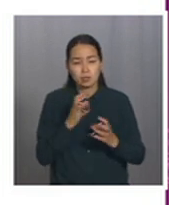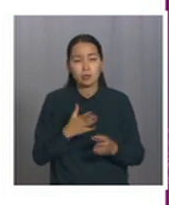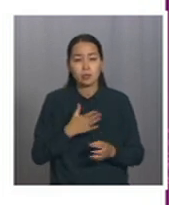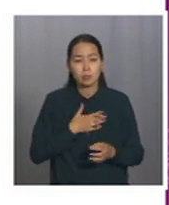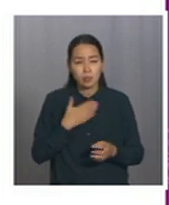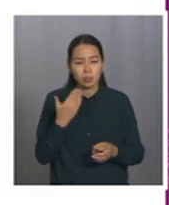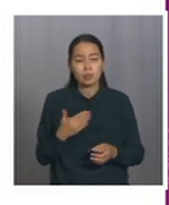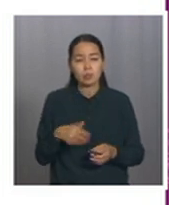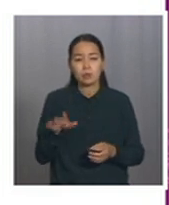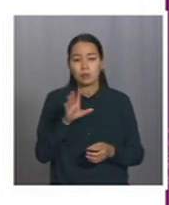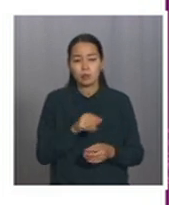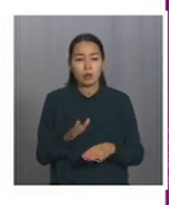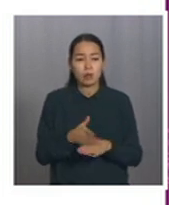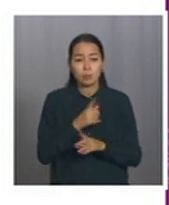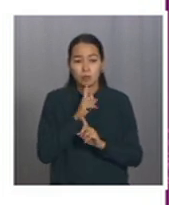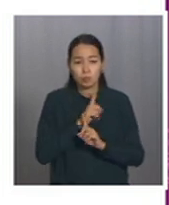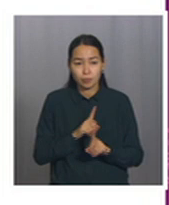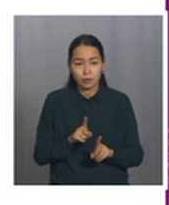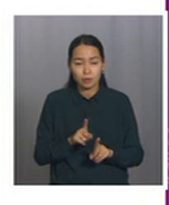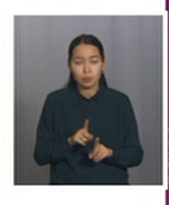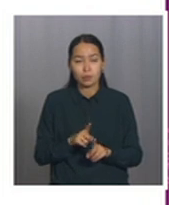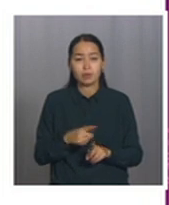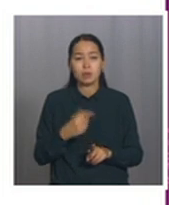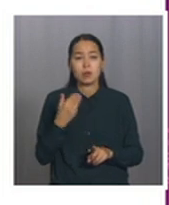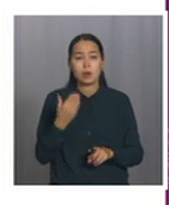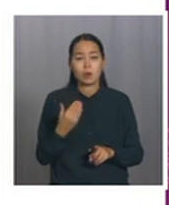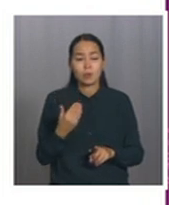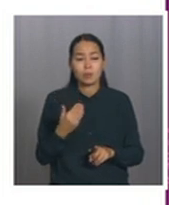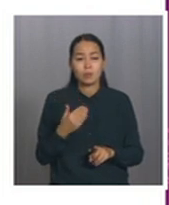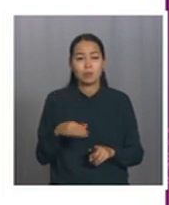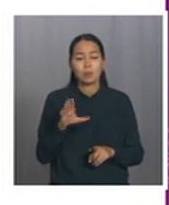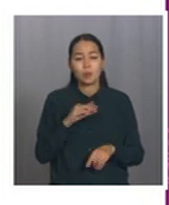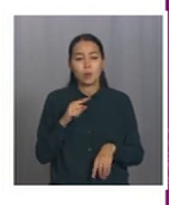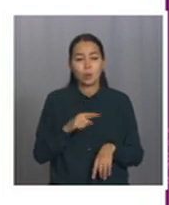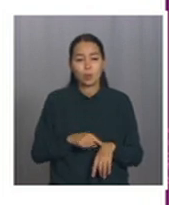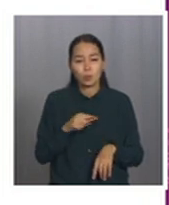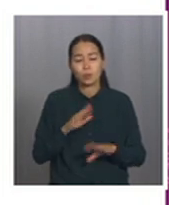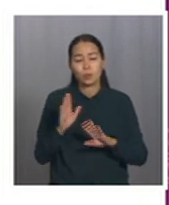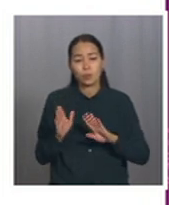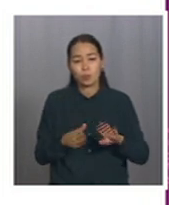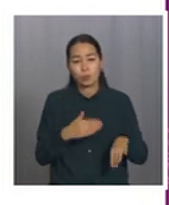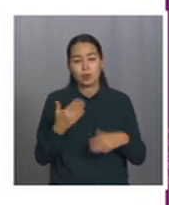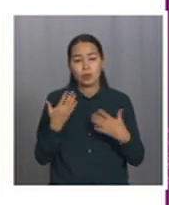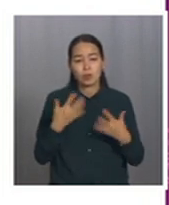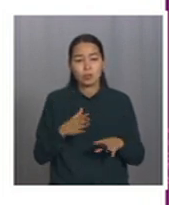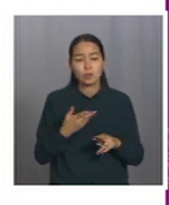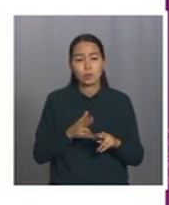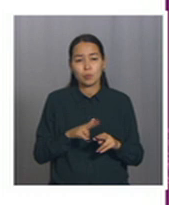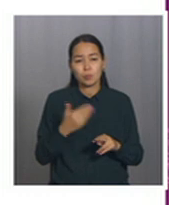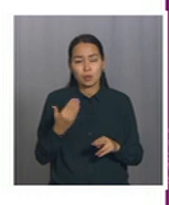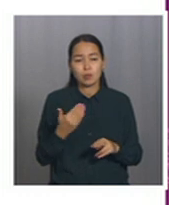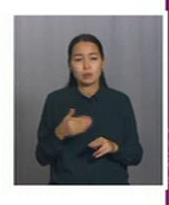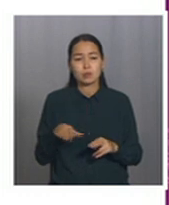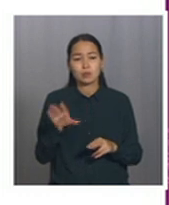алып қалмам. Тән көмілер, көмілмес еткен ісім, ойлайтындай мен емес